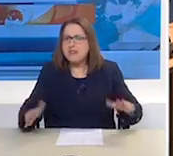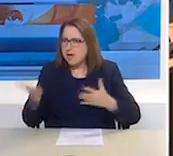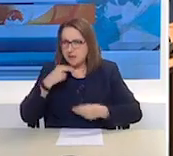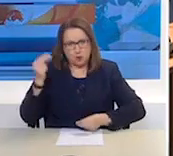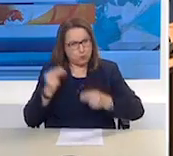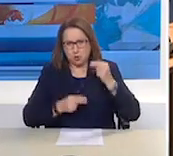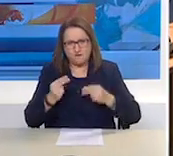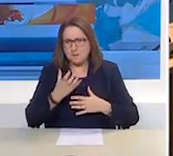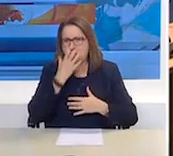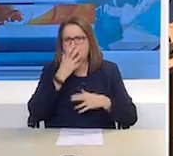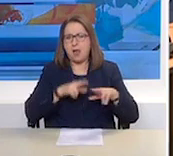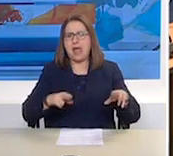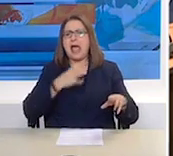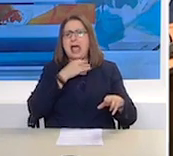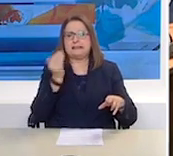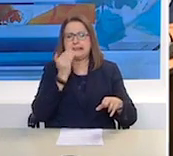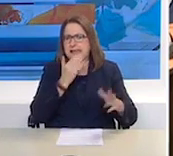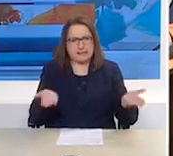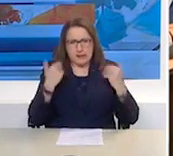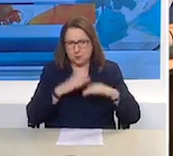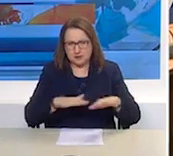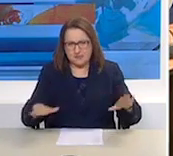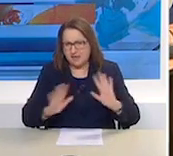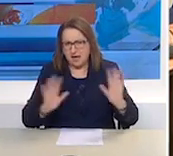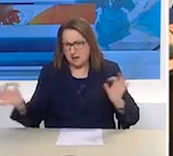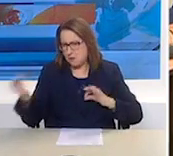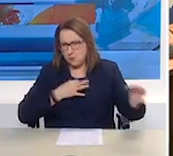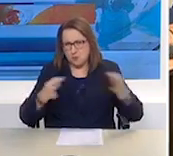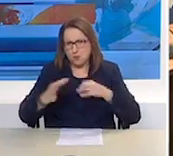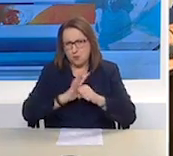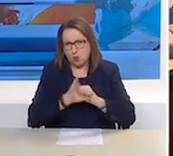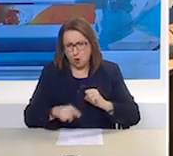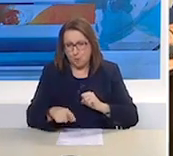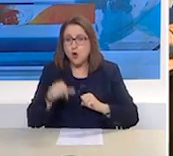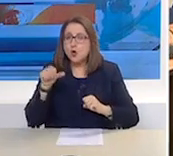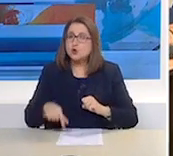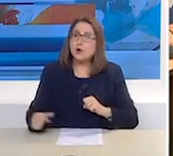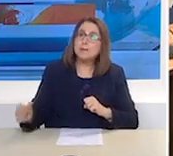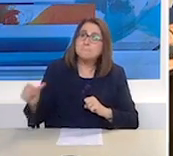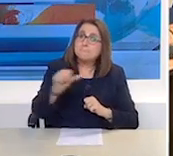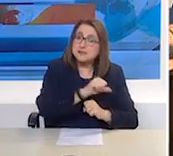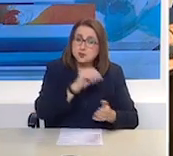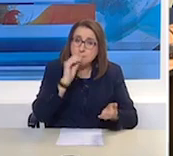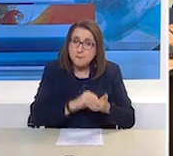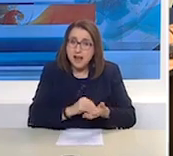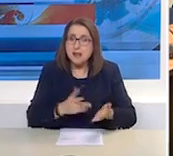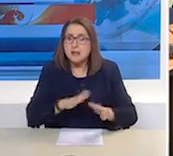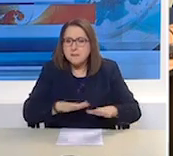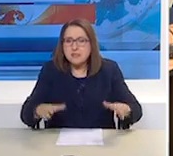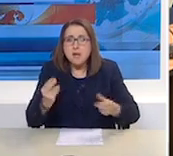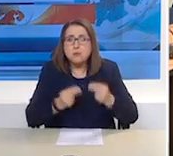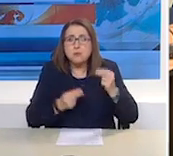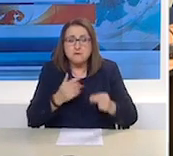υψηλό κίνδυνο από τη λίμωξη με τον κορονοϊό. Στο πλαίσιο επανόδου του ΕΣΥ στην κανονικότητα και με δεδομένη τη ζήτηση για επεμβάσεις αυτού του